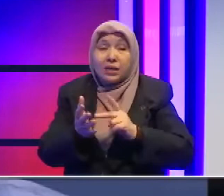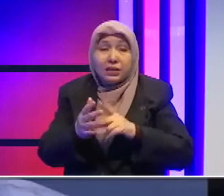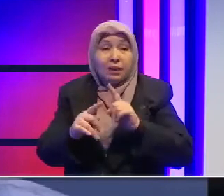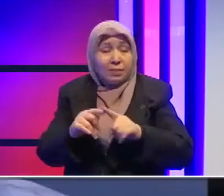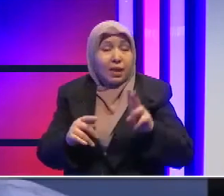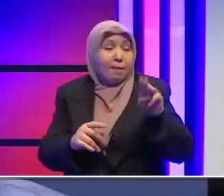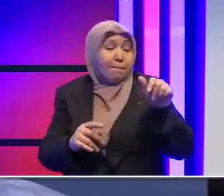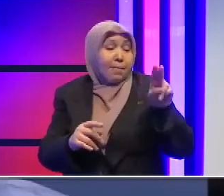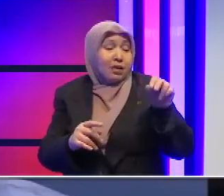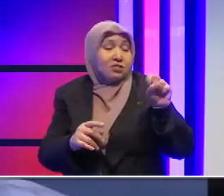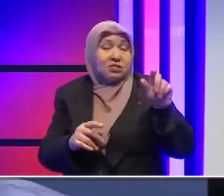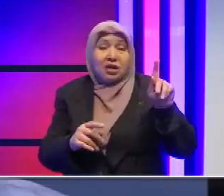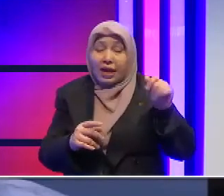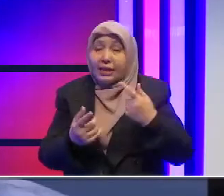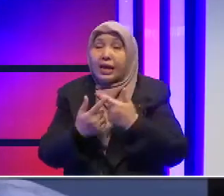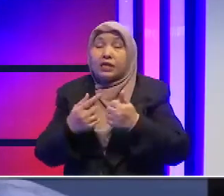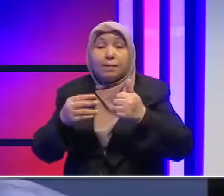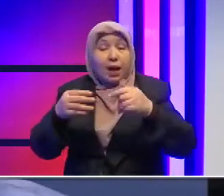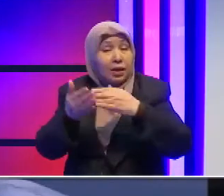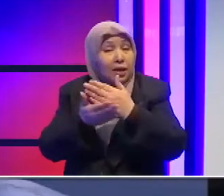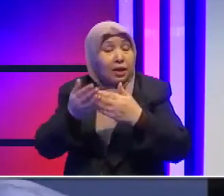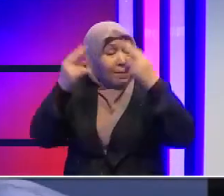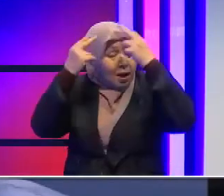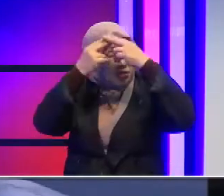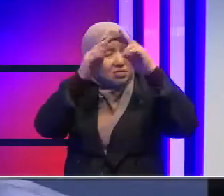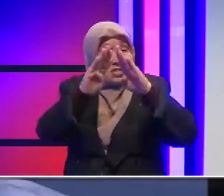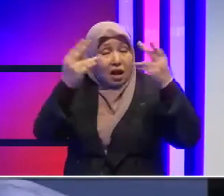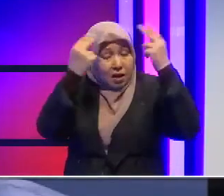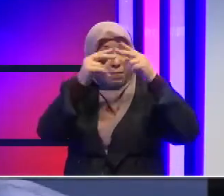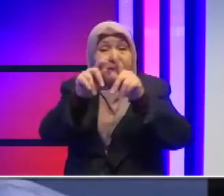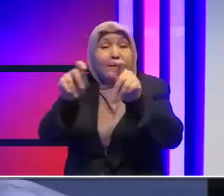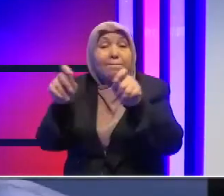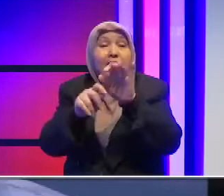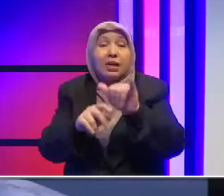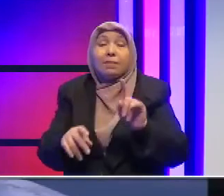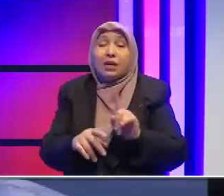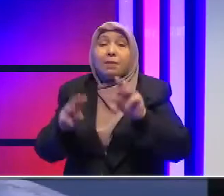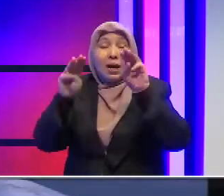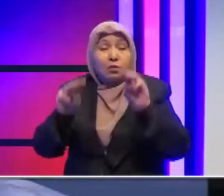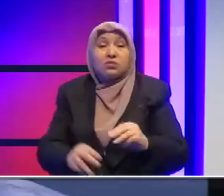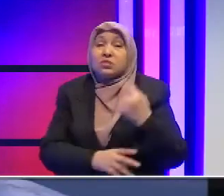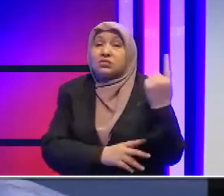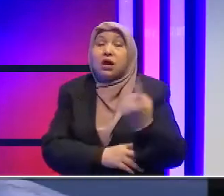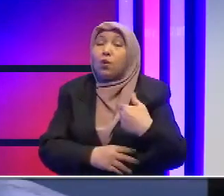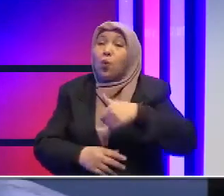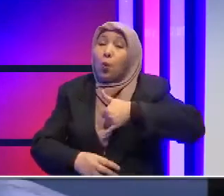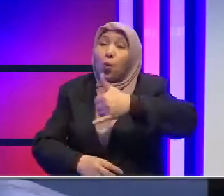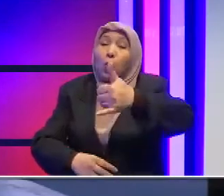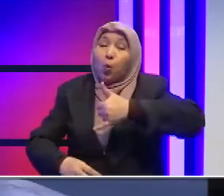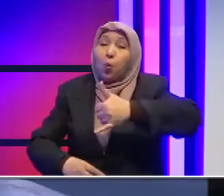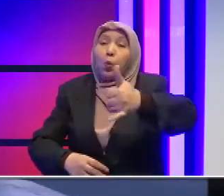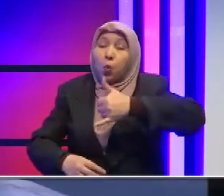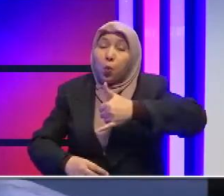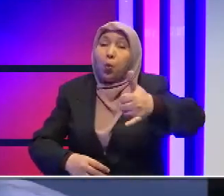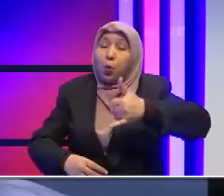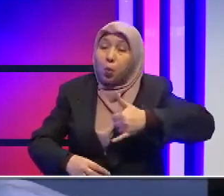tentang mansakan ini, dari sudut bahasa Arabnya, ianya merupakan satu tempat yang mana manusia sering berulang-alik pergi